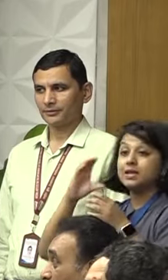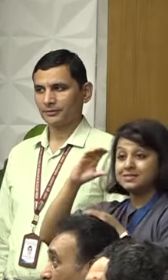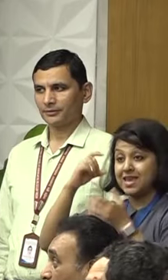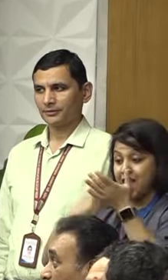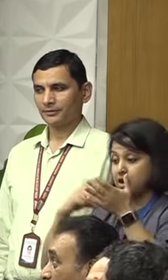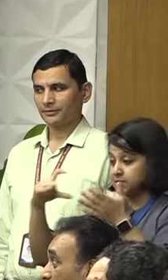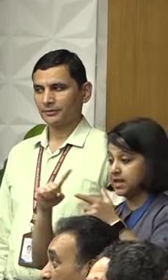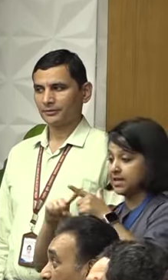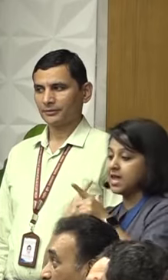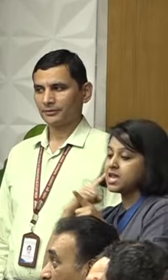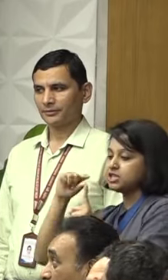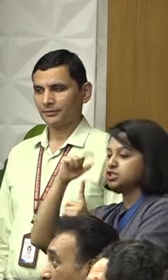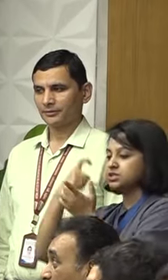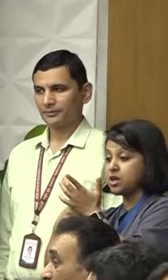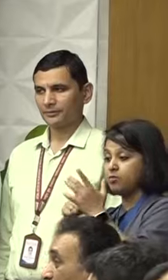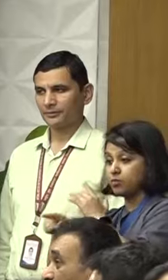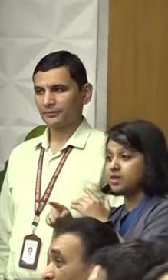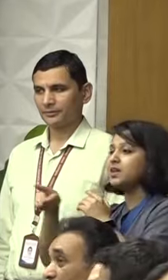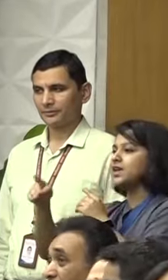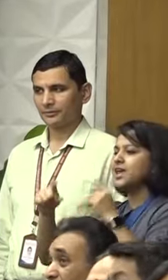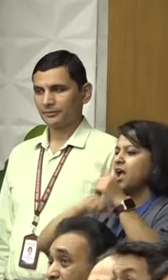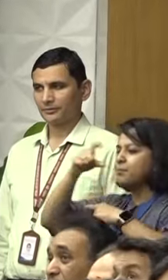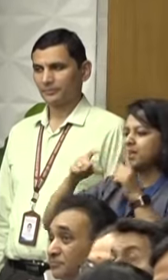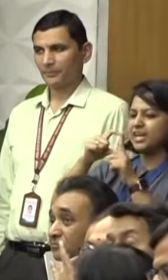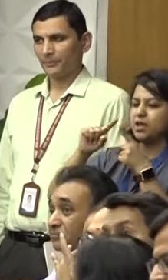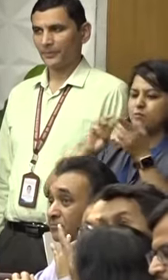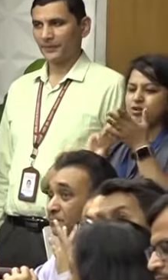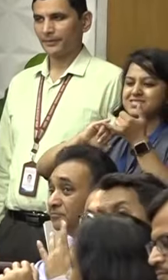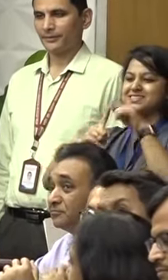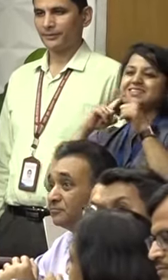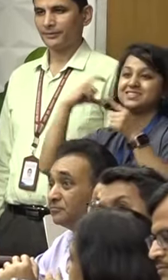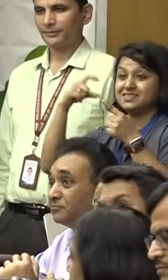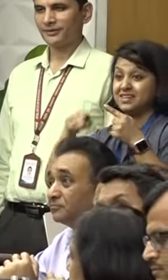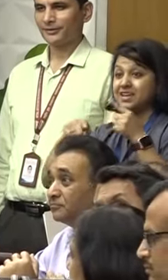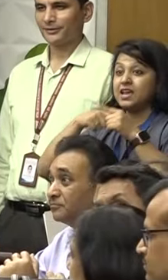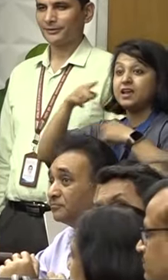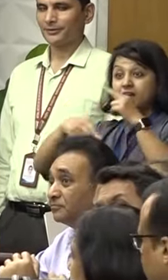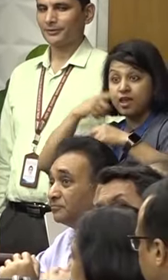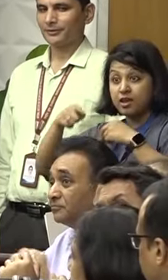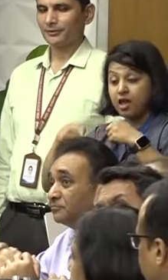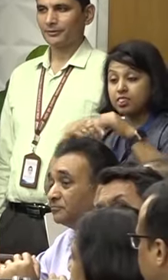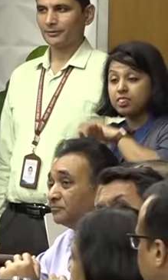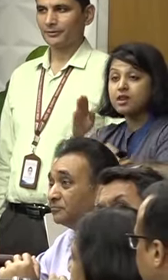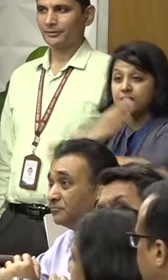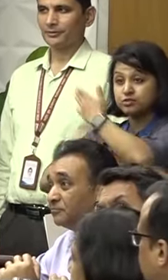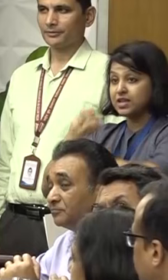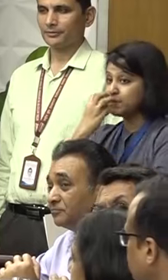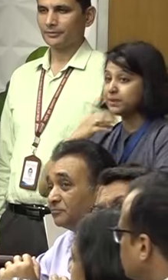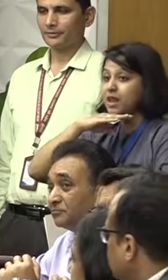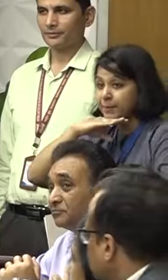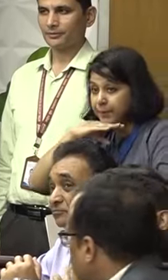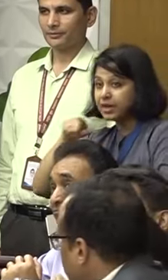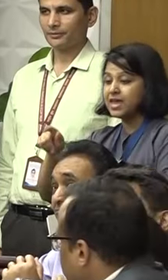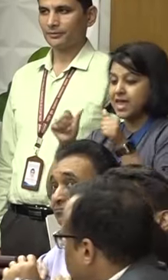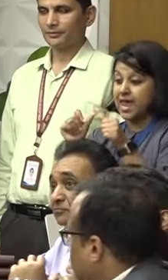सीआरसी जयपुर के साथ डेमोस्थनीज टेक्नोलॉजीज भी आज यहां समझौता ज्ञापन कर रहा है, जिसमें दिव्यांगजनों के लिए स्पीच थेरेपी के लिए